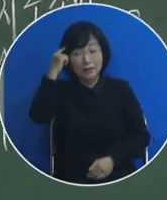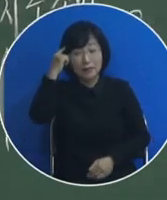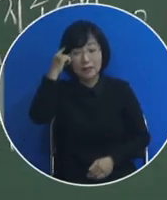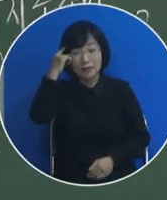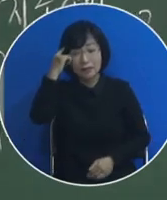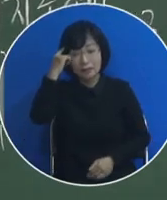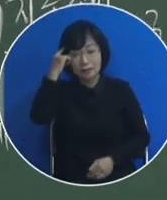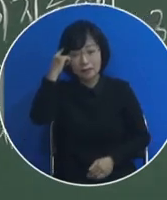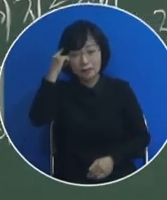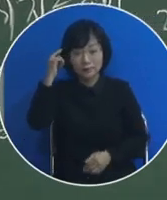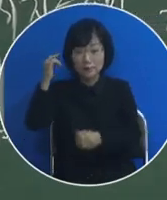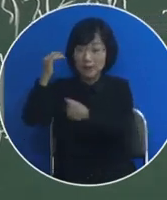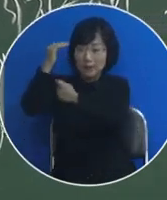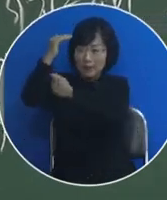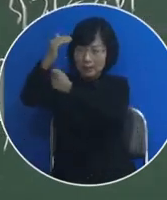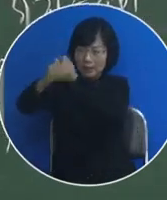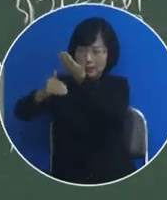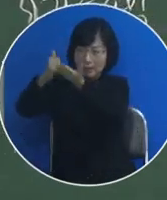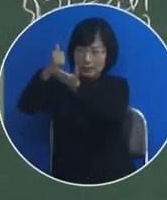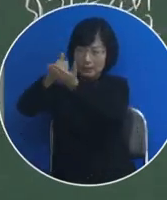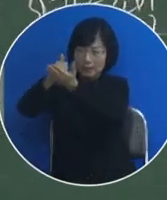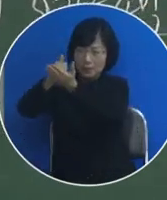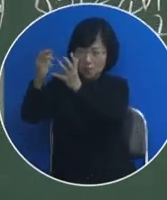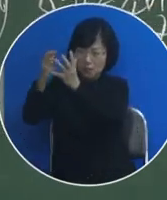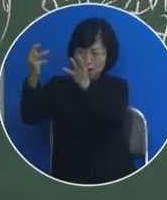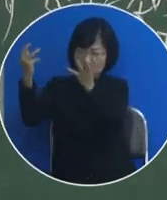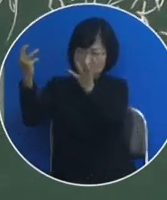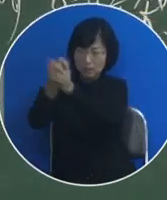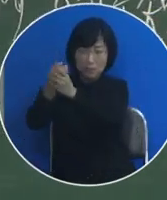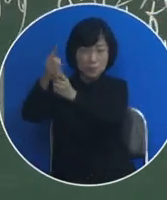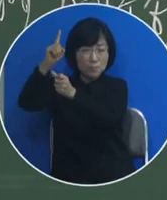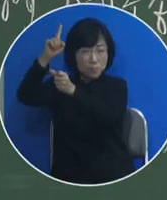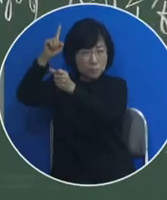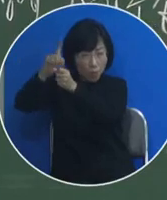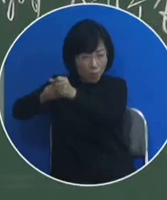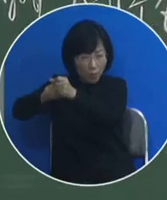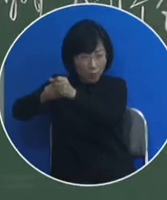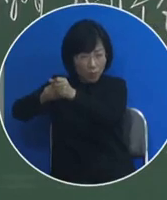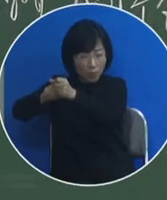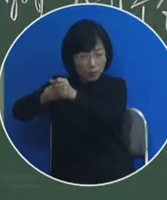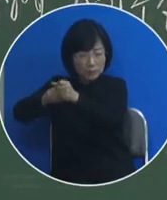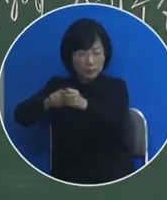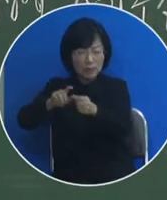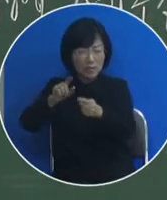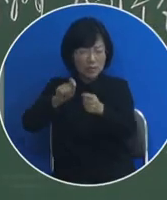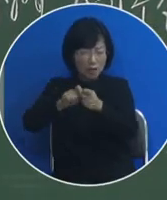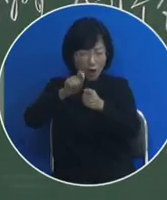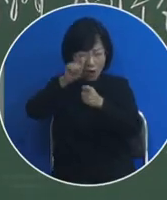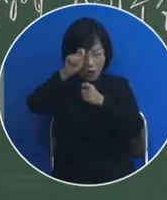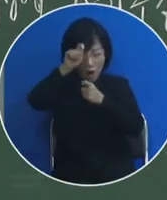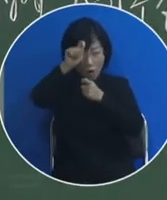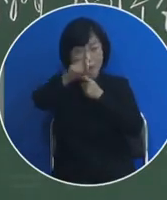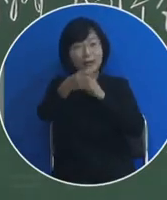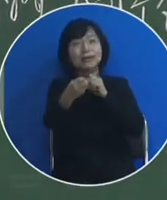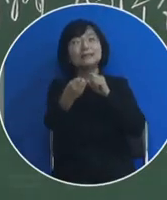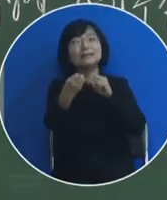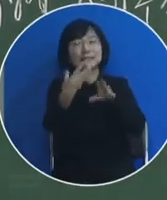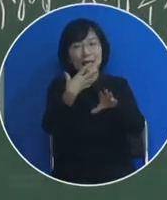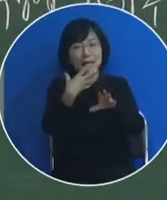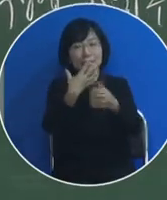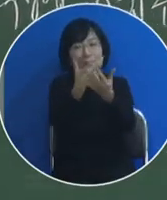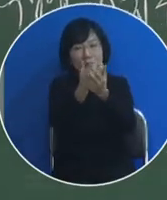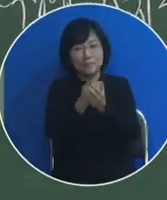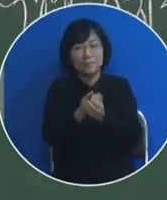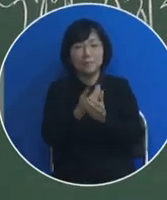하나님의 절대 목표는 영원한 응답으로 왔습니다. Why? Because God's absolute plan will leave behind eternal